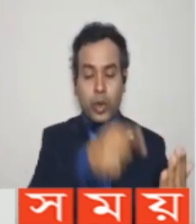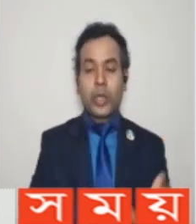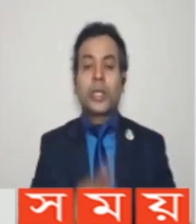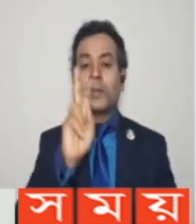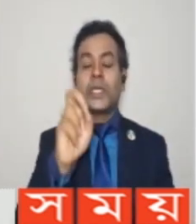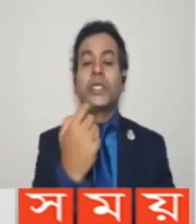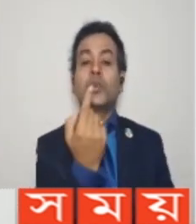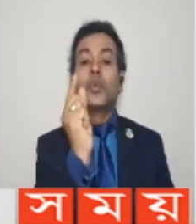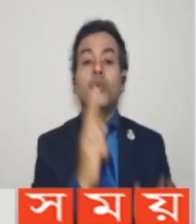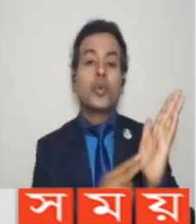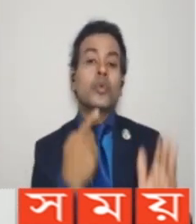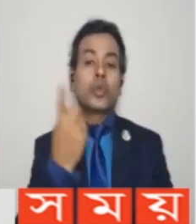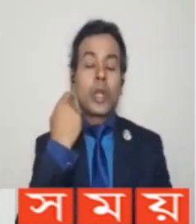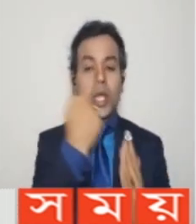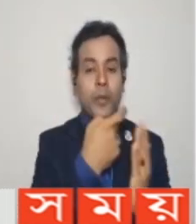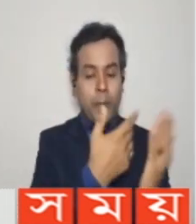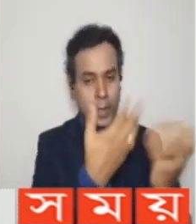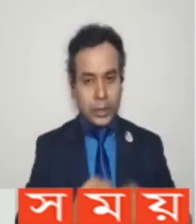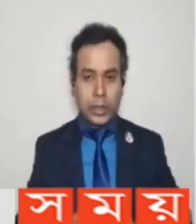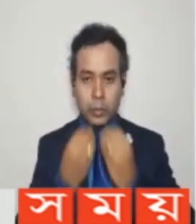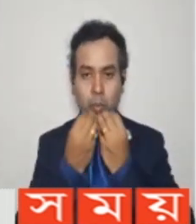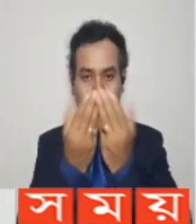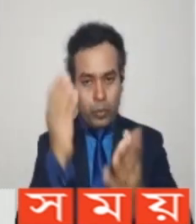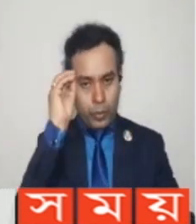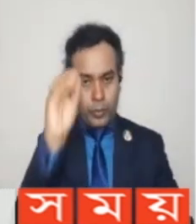করা হয়েছে সিচুয়েশন রিপোর্ট বিশ্ব স্বাস্থ্য সংস্থা